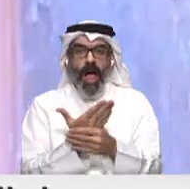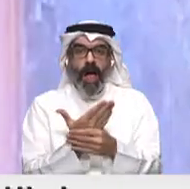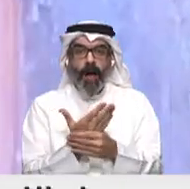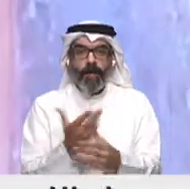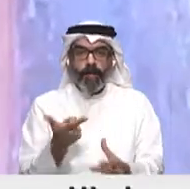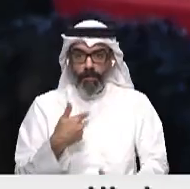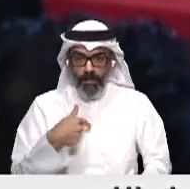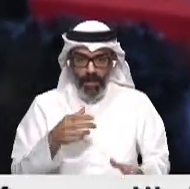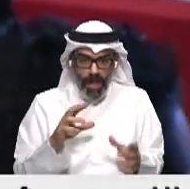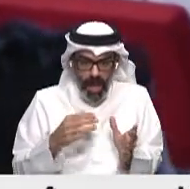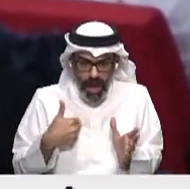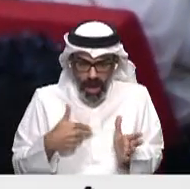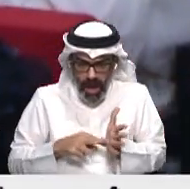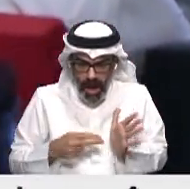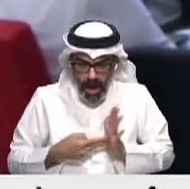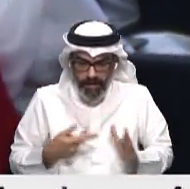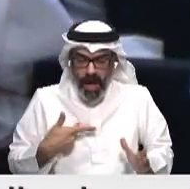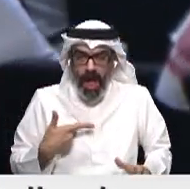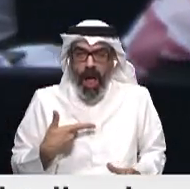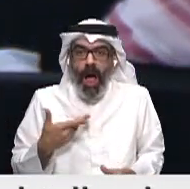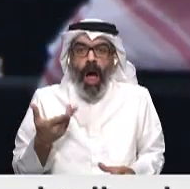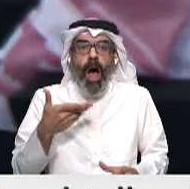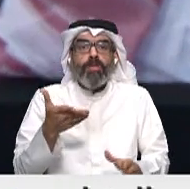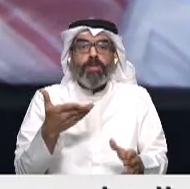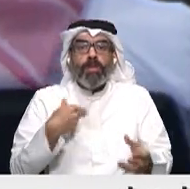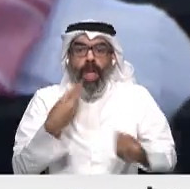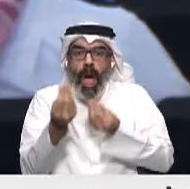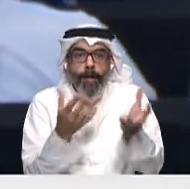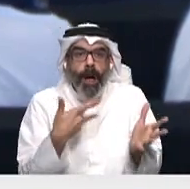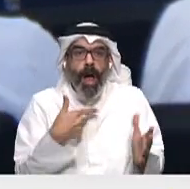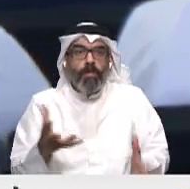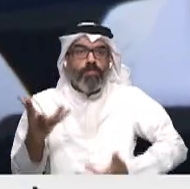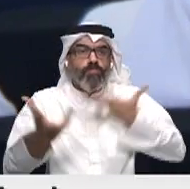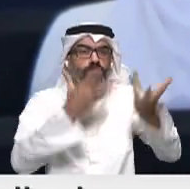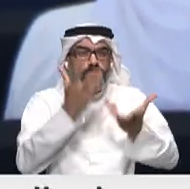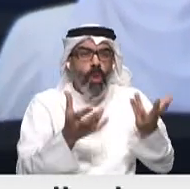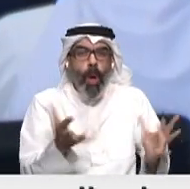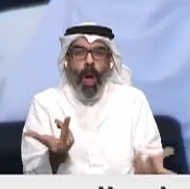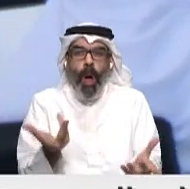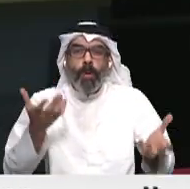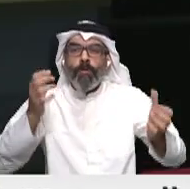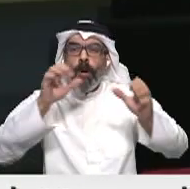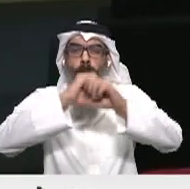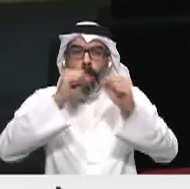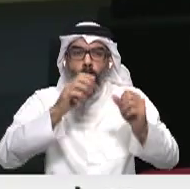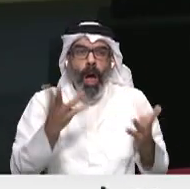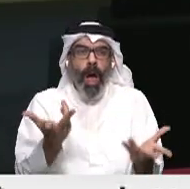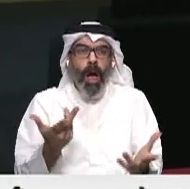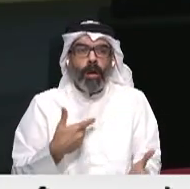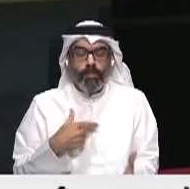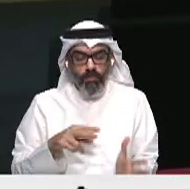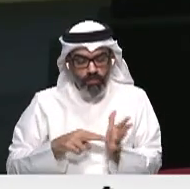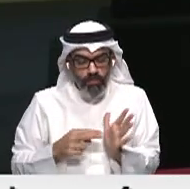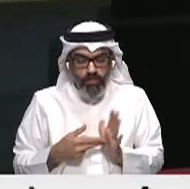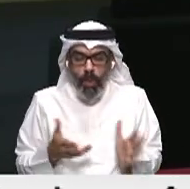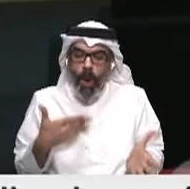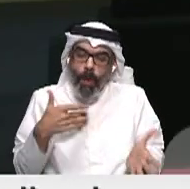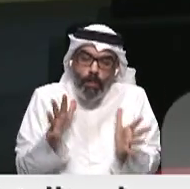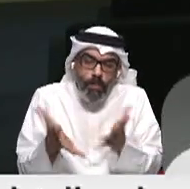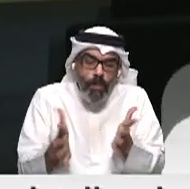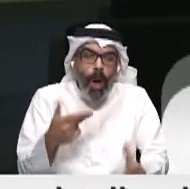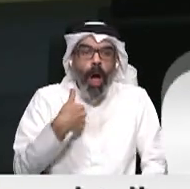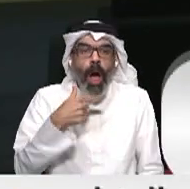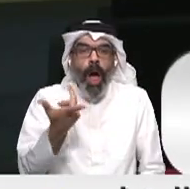تتعامل فيها مع الاطفال من ذوي الاعاقه وقت حدوث الكوارث يعني ممكن يحط الابنه او